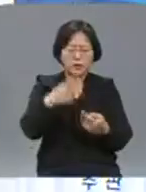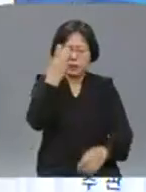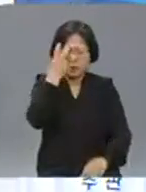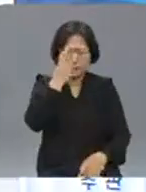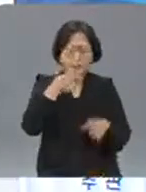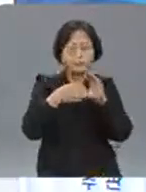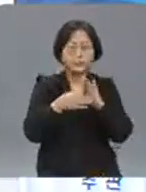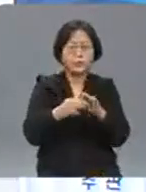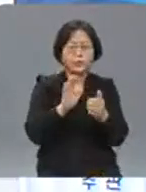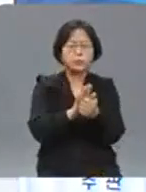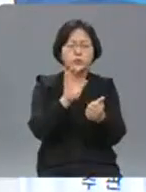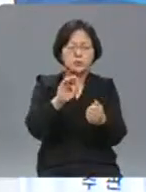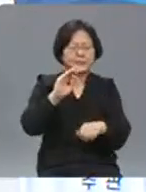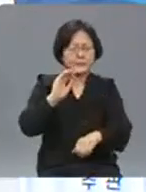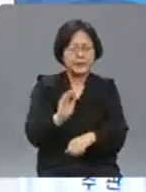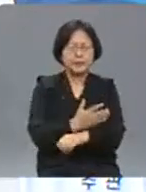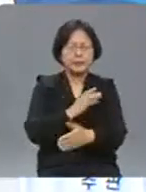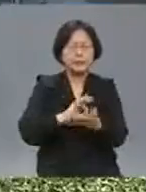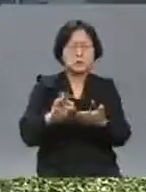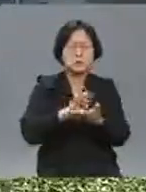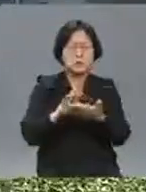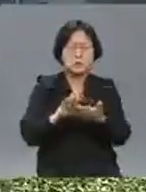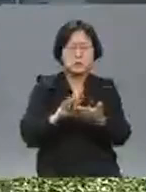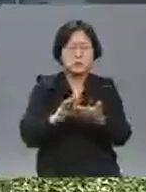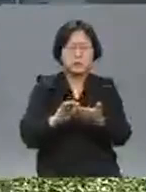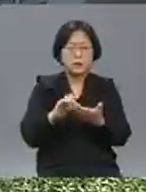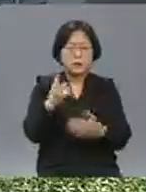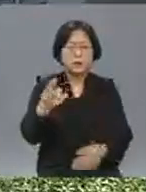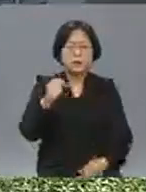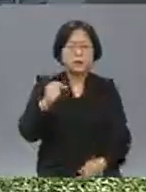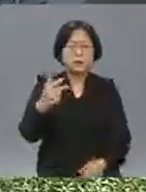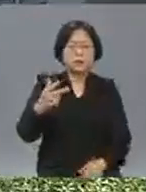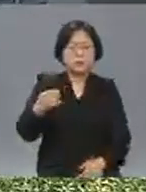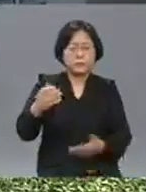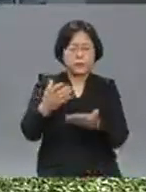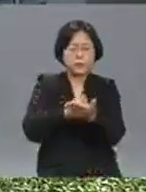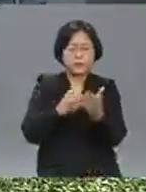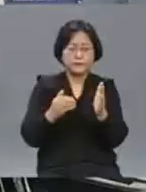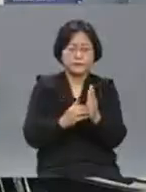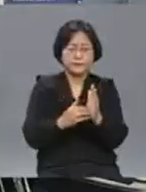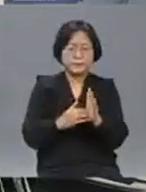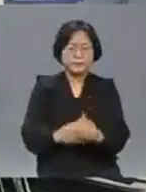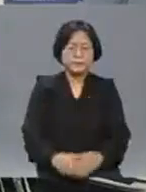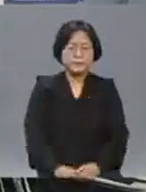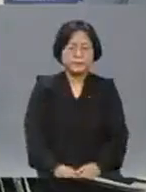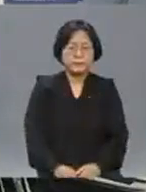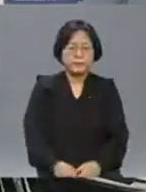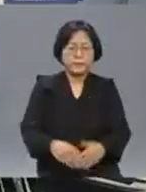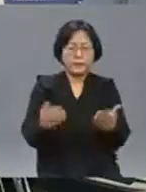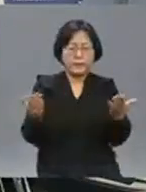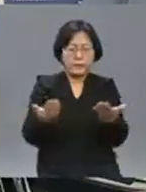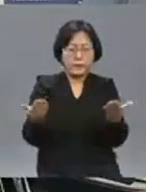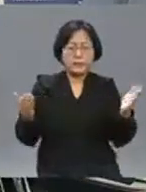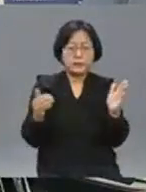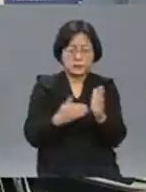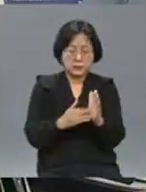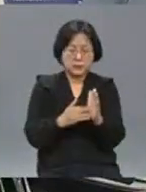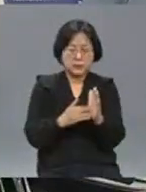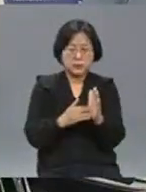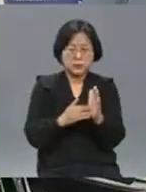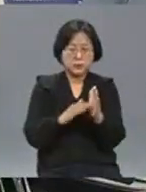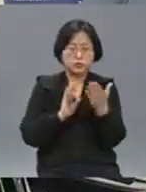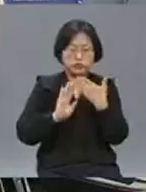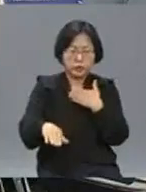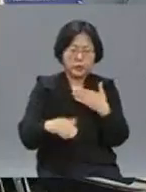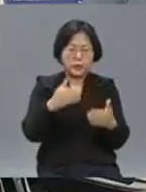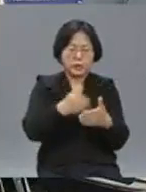통해 보조금이 부적정하게 사용됐다며 1억 7천만 원을 환수조치했습니다. 보조 사업을 완료하고 그